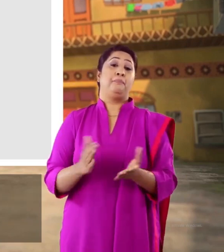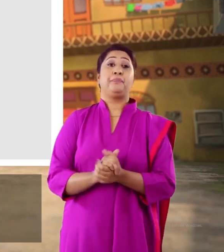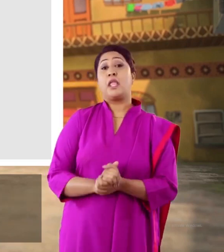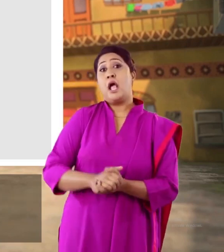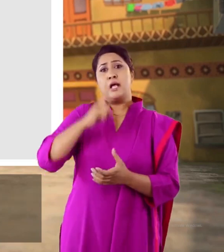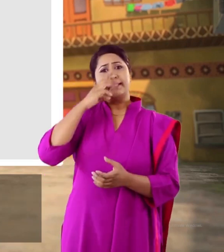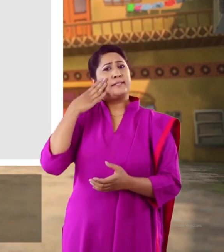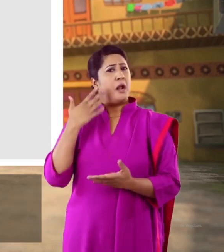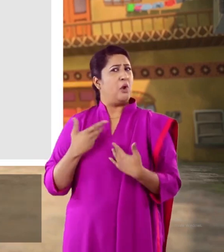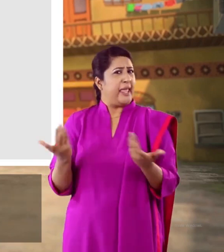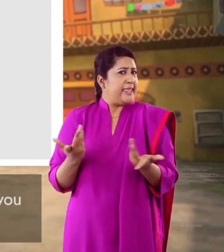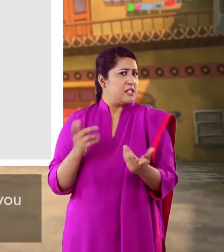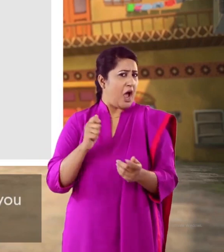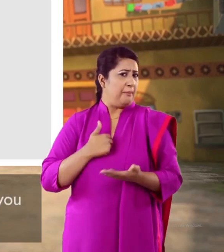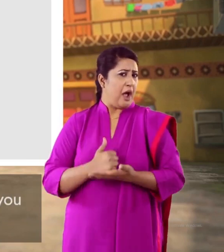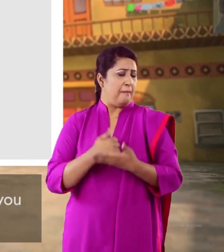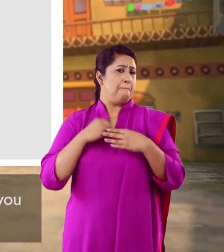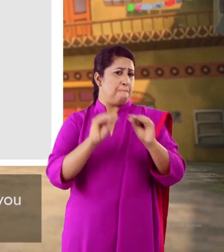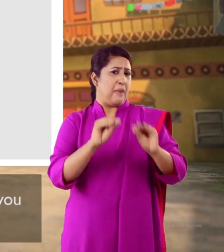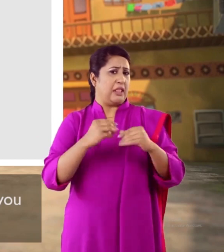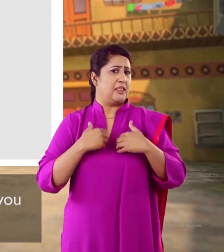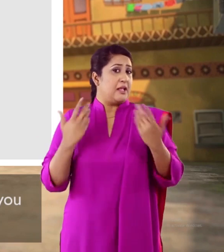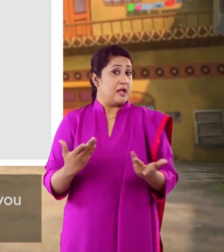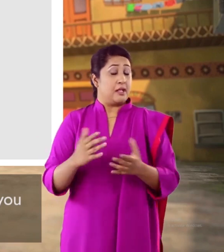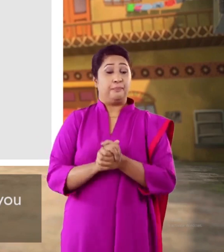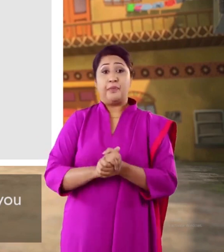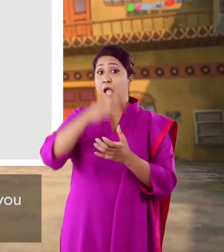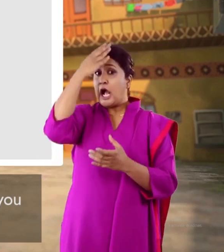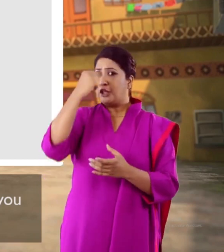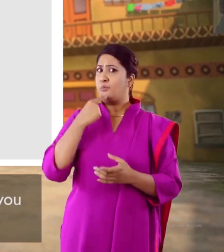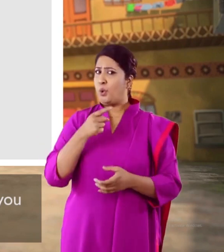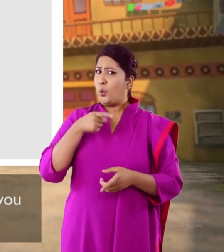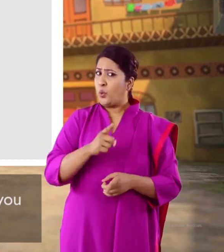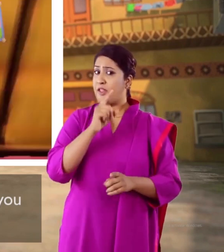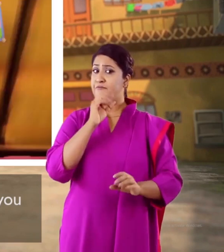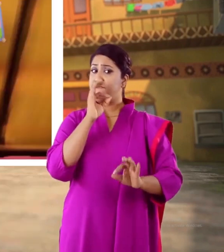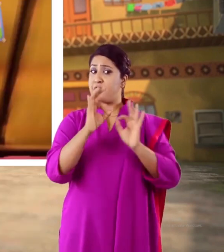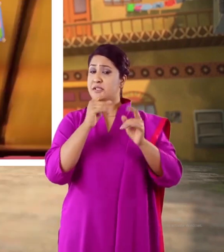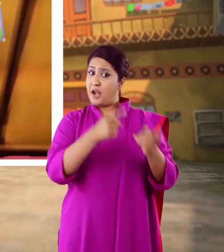कैसे? पहला कदम उठाकर ये फैसला तुम्हें खुद करना होगा ज़ैनब।